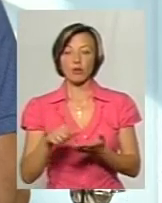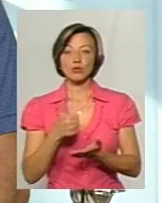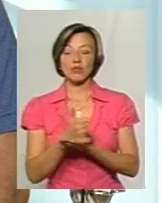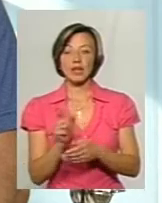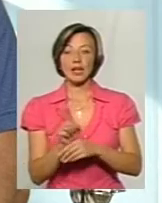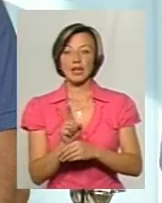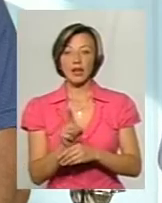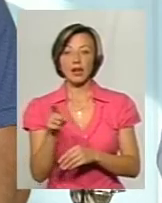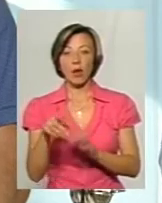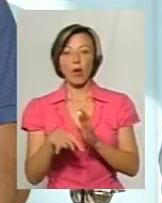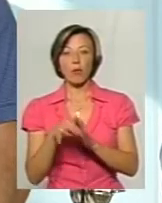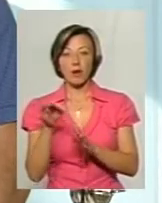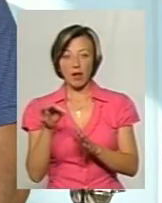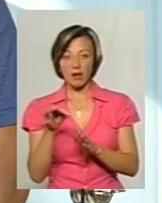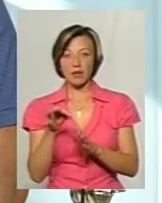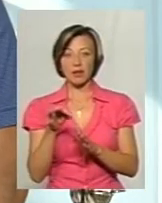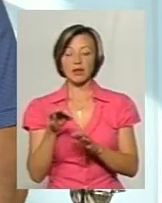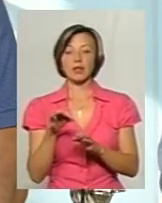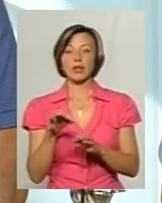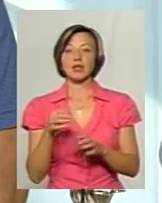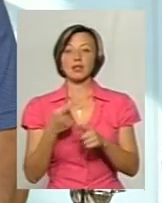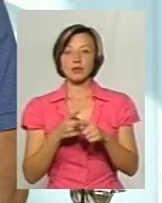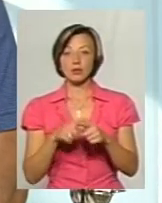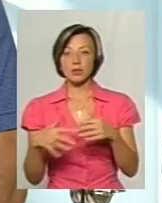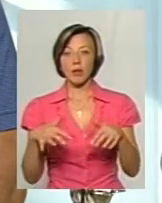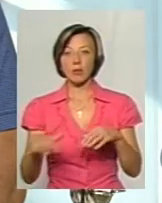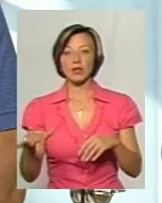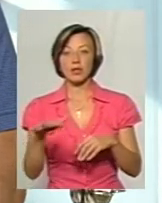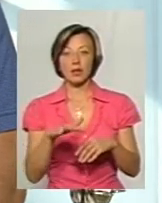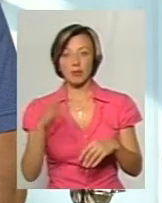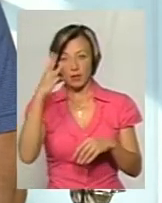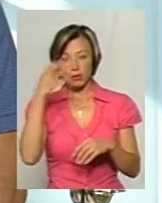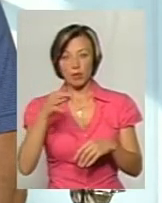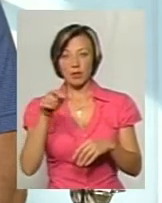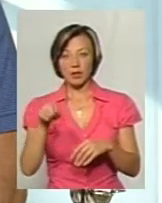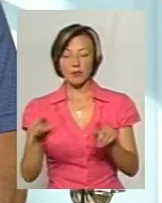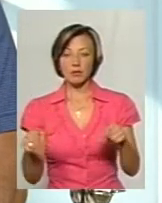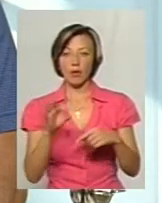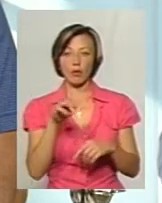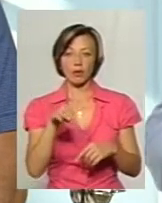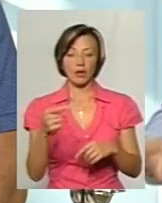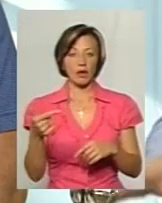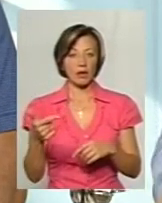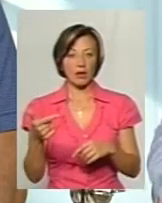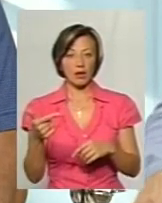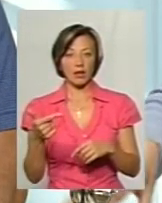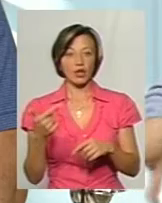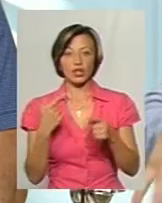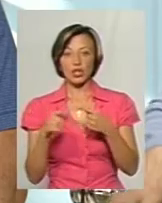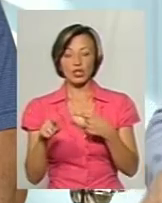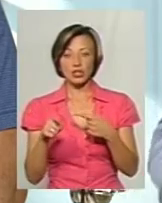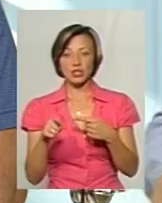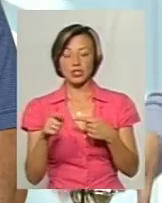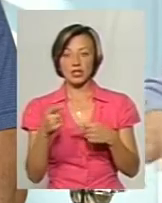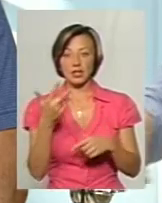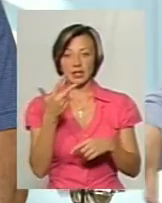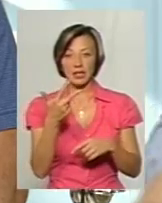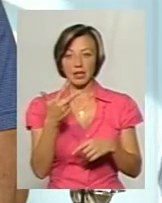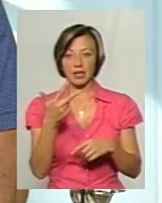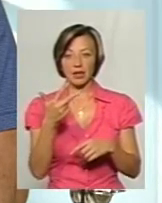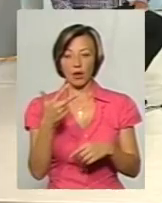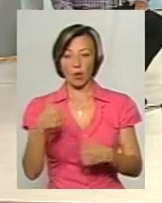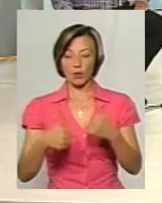критерій, чого саме їх обрали, отаку слабку територію на території Хмельницької області, було те, що там створено ОТГ. Не обрали інші одного